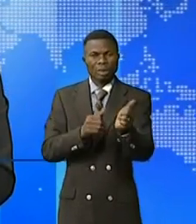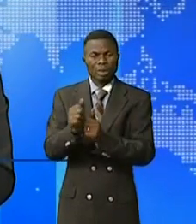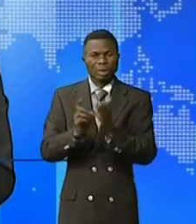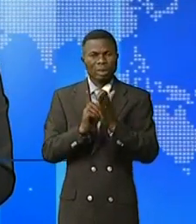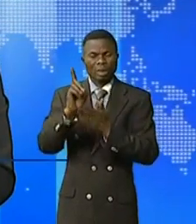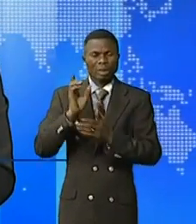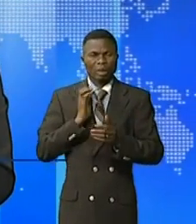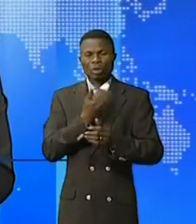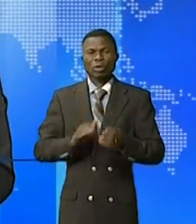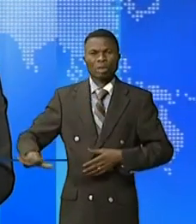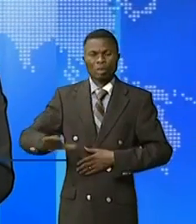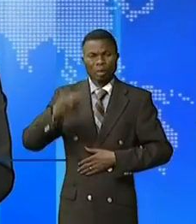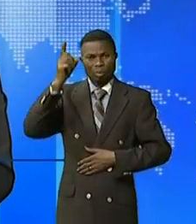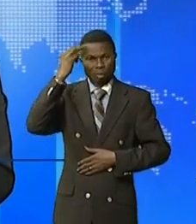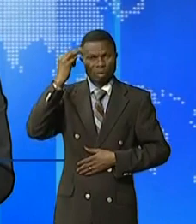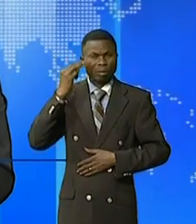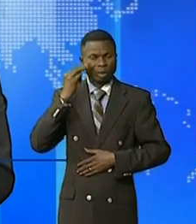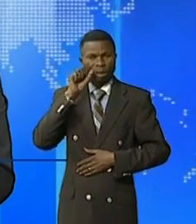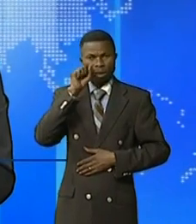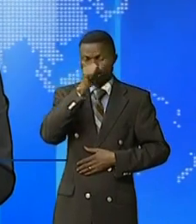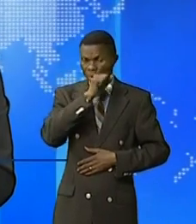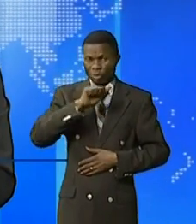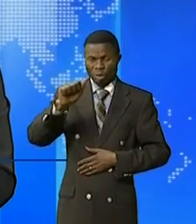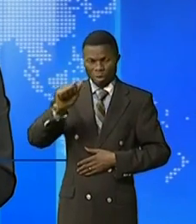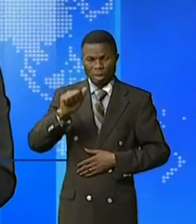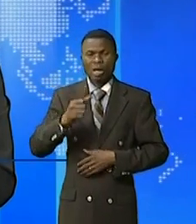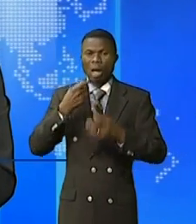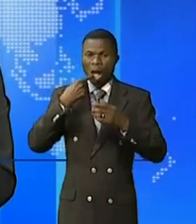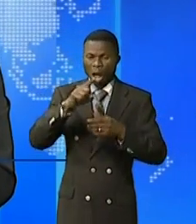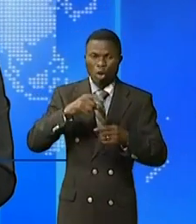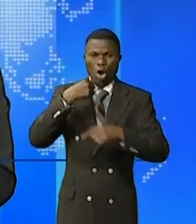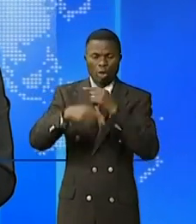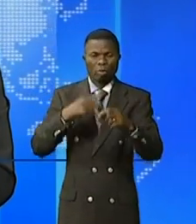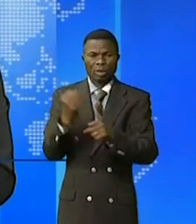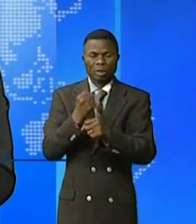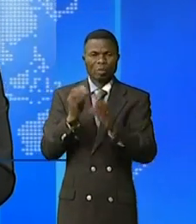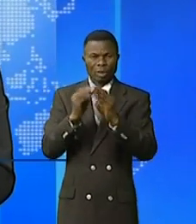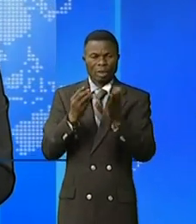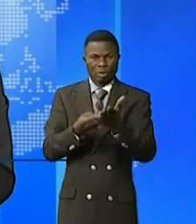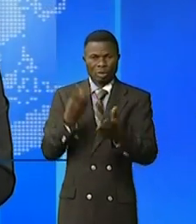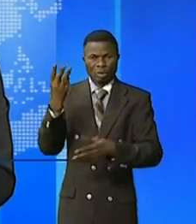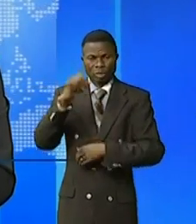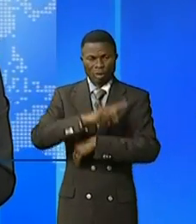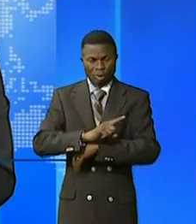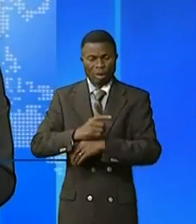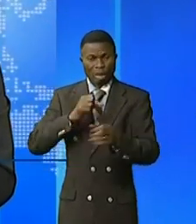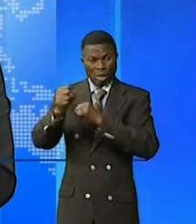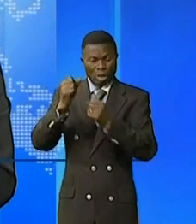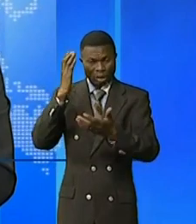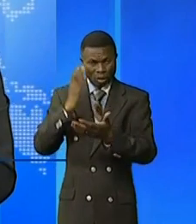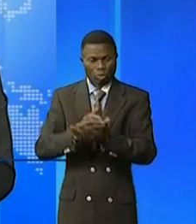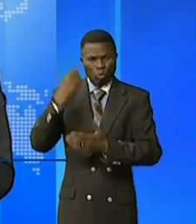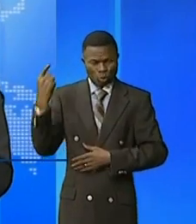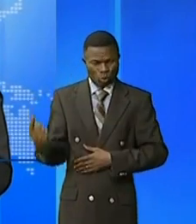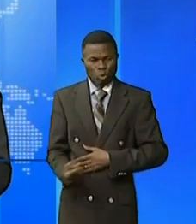développement du pays. C'est le premier ministre Jean-Michel Samalou Kondé qui a donné le coup d'envoi de ces travaux. Selon lui, cette lutte doit être